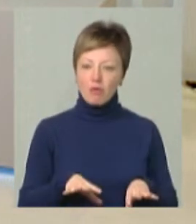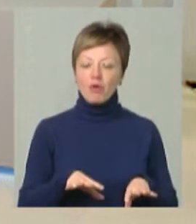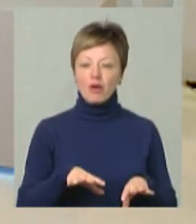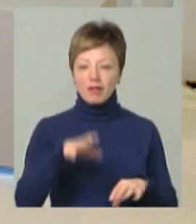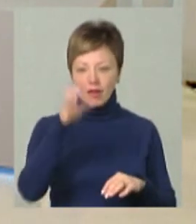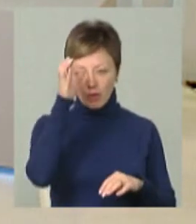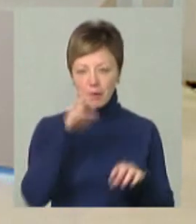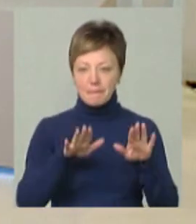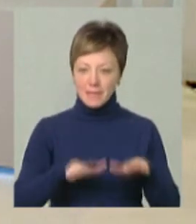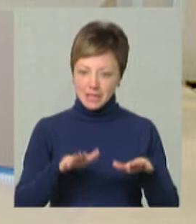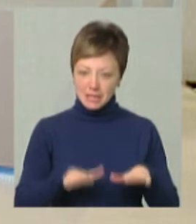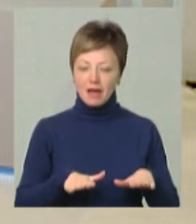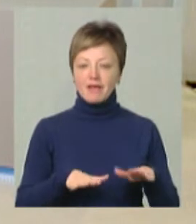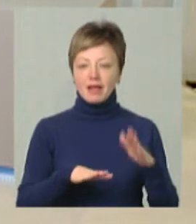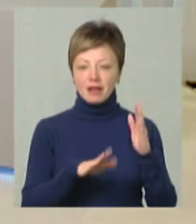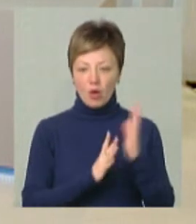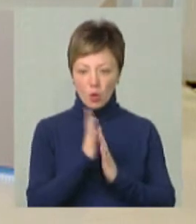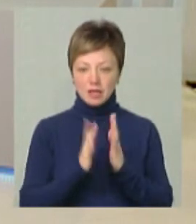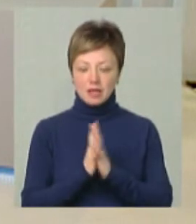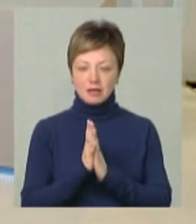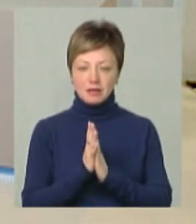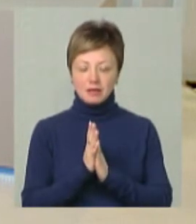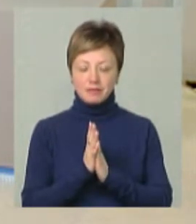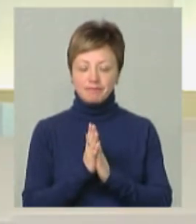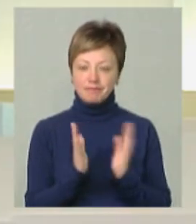а наука, місцеві аборигенні рослини. Знаєте,